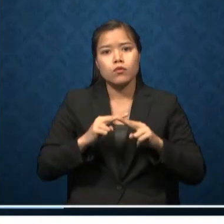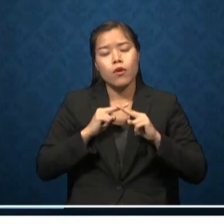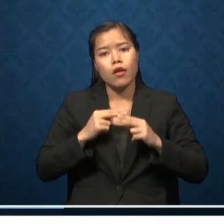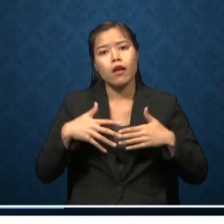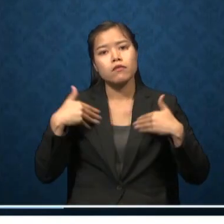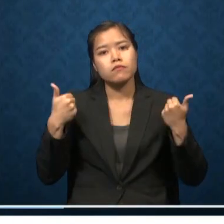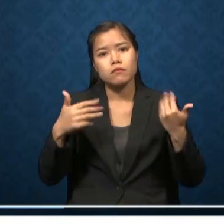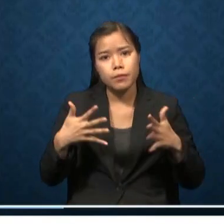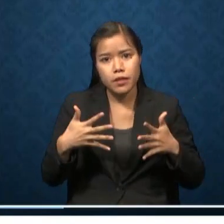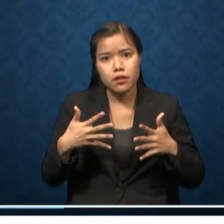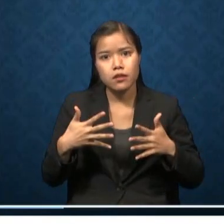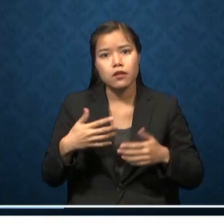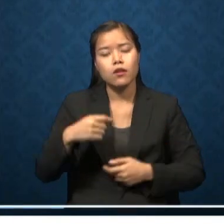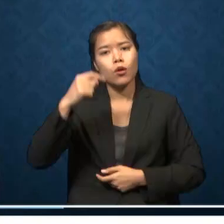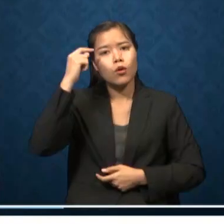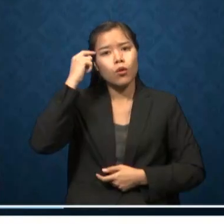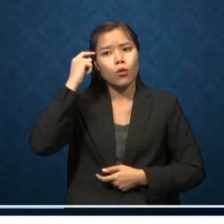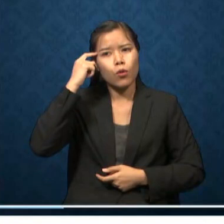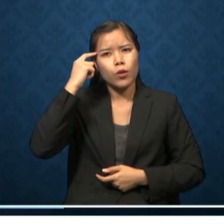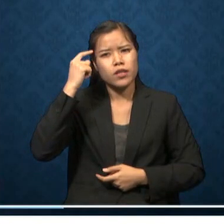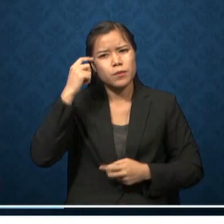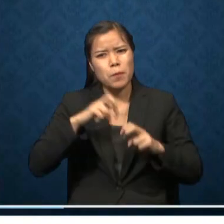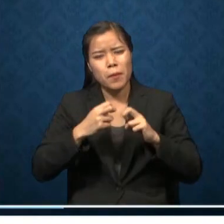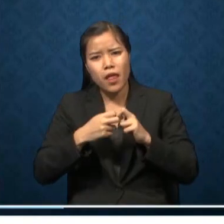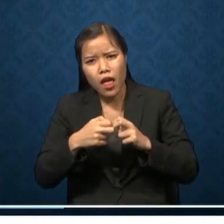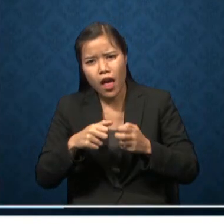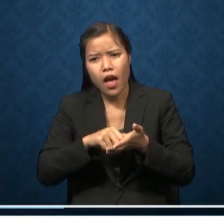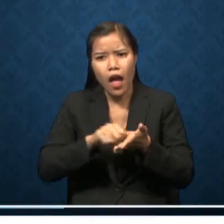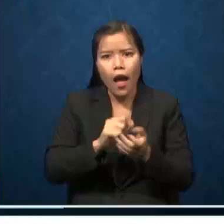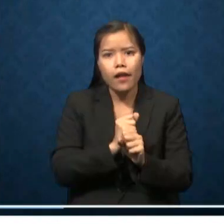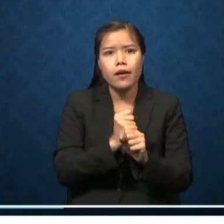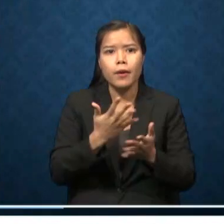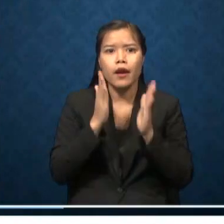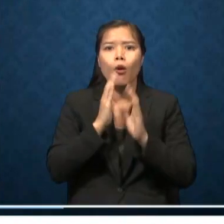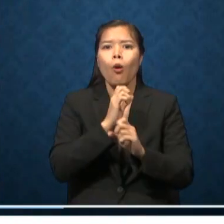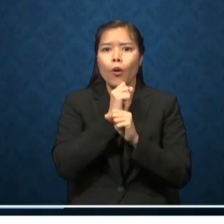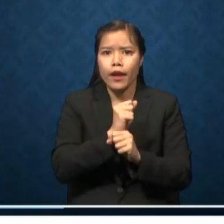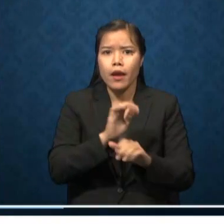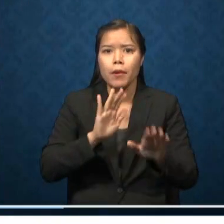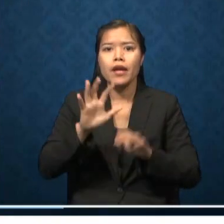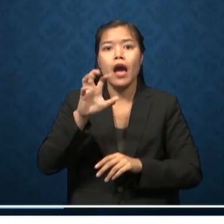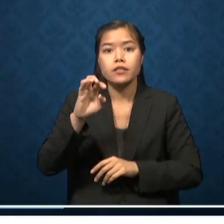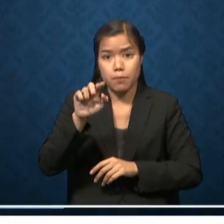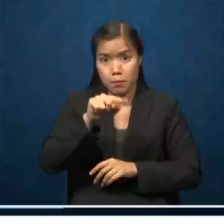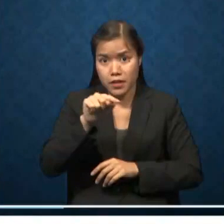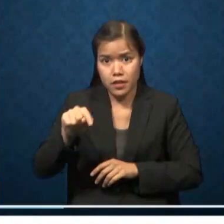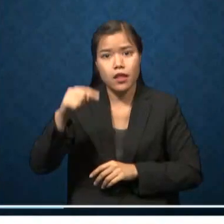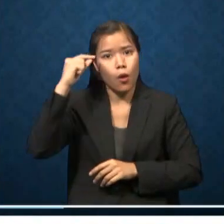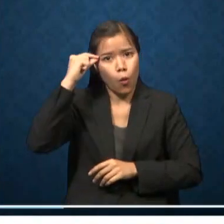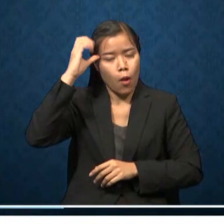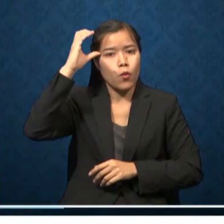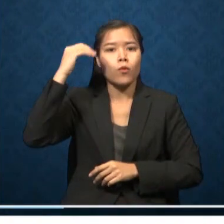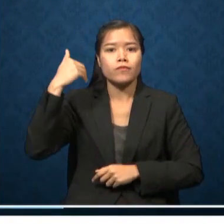สุขรู้ว่าจะต้องหาทางออกตรงไหนนะคะคนสูงอายุเนี่ยเกือบ 50%มีความรู้ที่ดีนะ